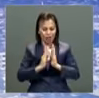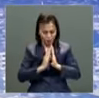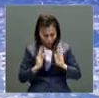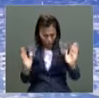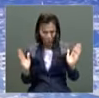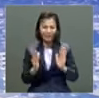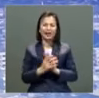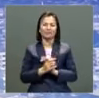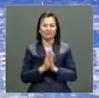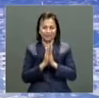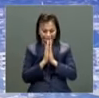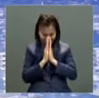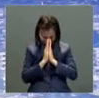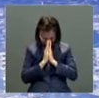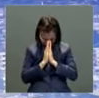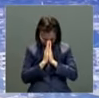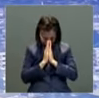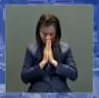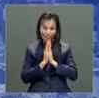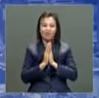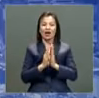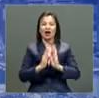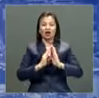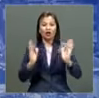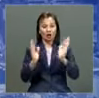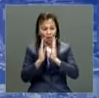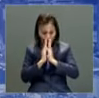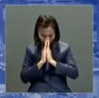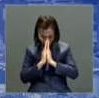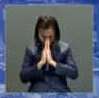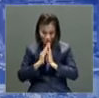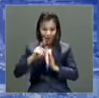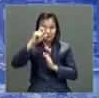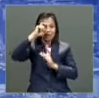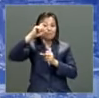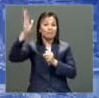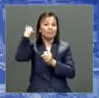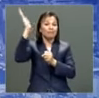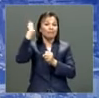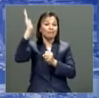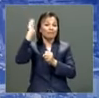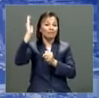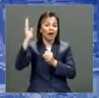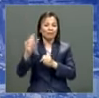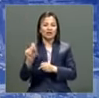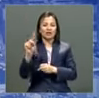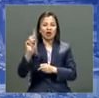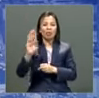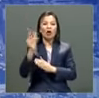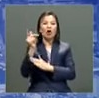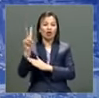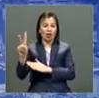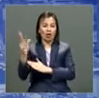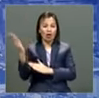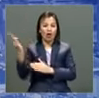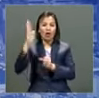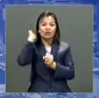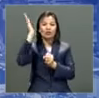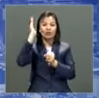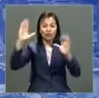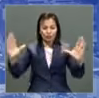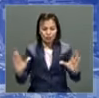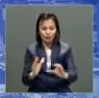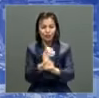งครับ ค่ะต้องขอกราบขอบพระคุณนะคะนายแพทย์ทวีสินวิษณุโยธินโฆษกสบค.นะคะที่แถลงสรุปส